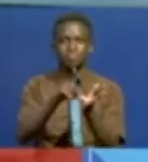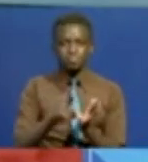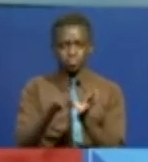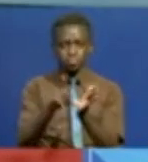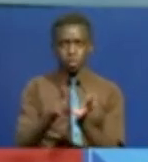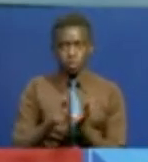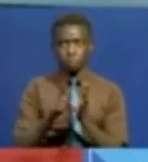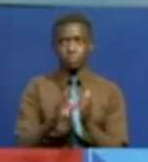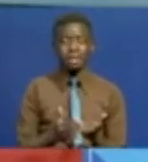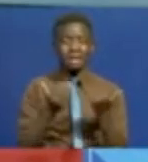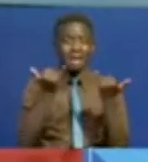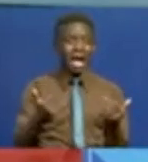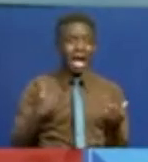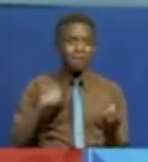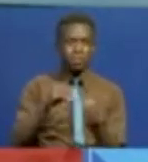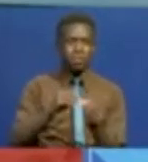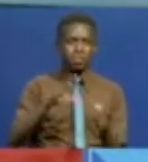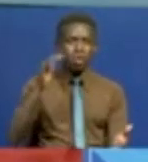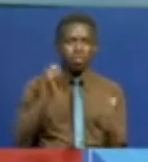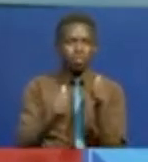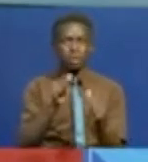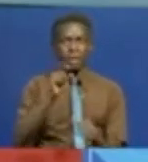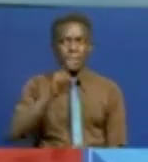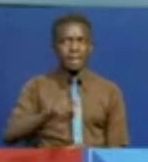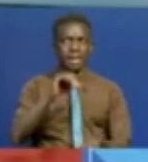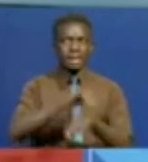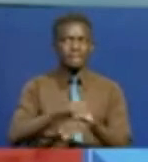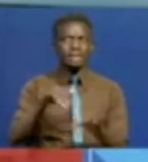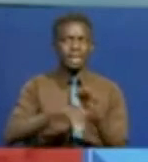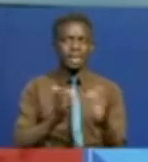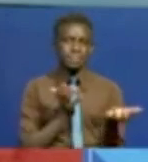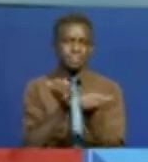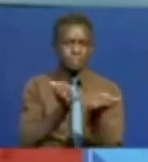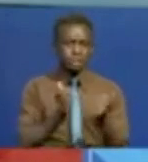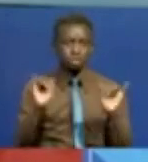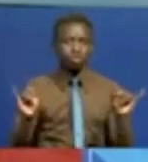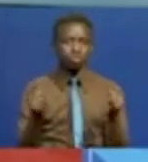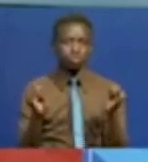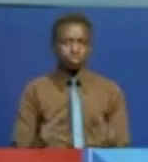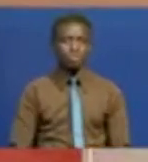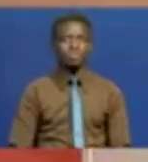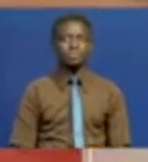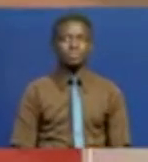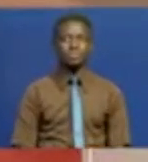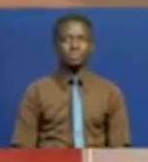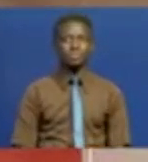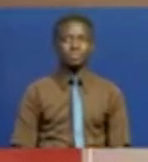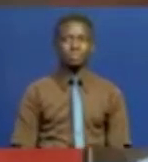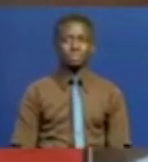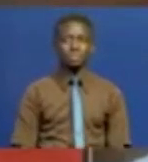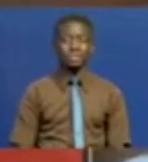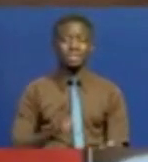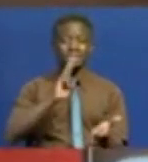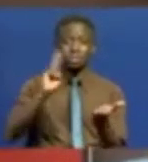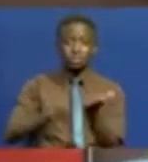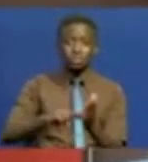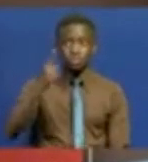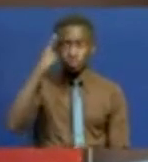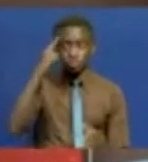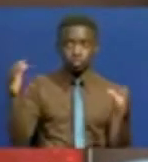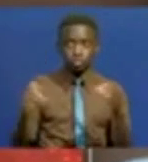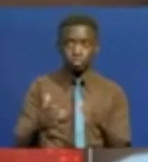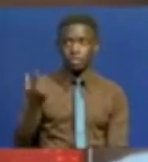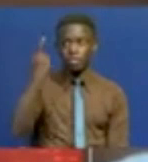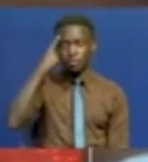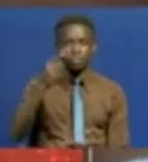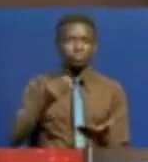Bila shaka kuna mengi ambayo unafaa kuyapata katika mseto wa taarifa za biashara. Ripoti ya chama cha taasisi